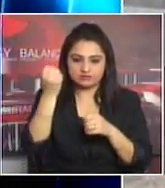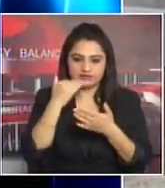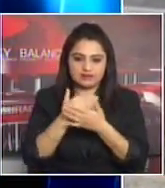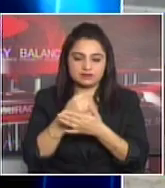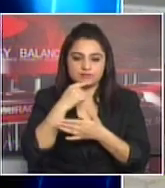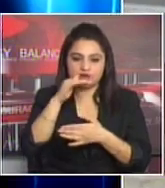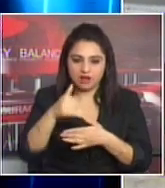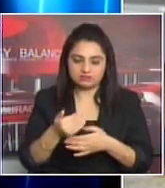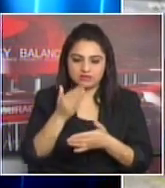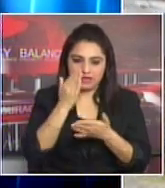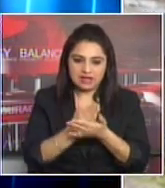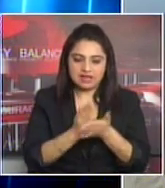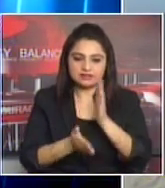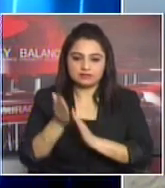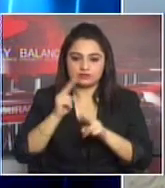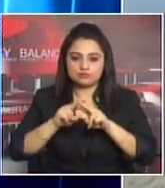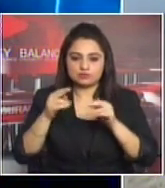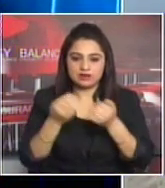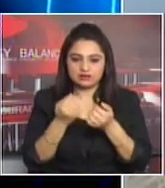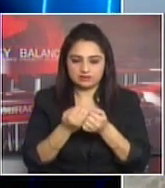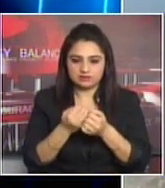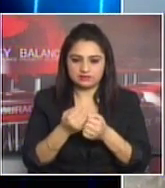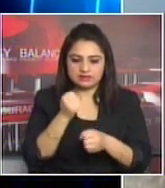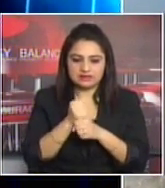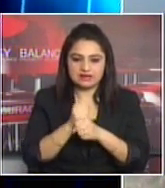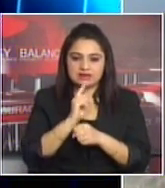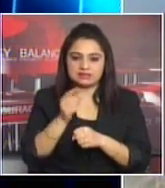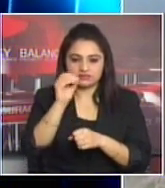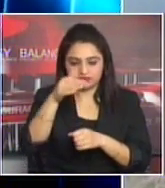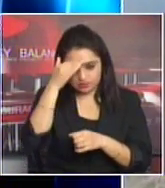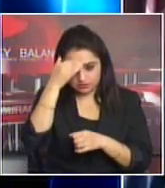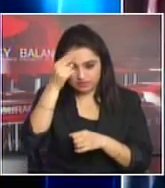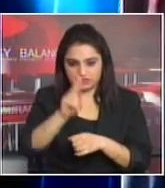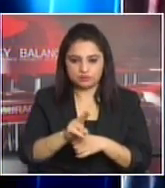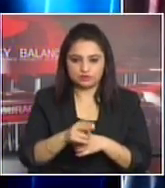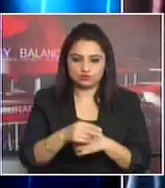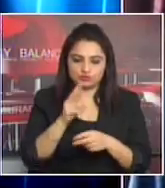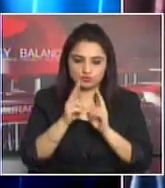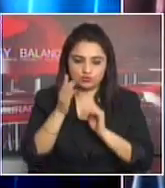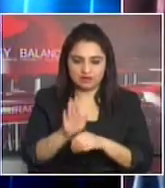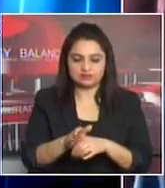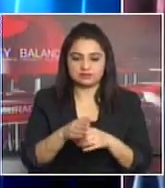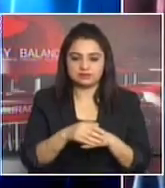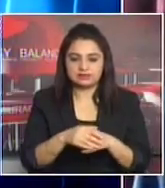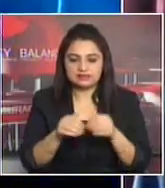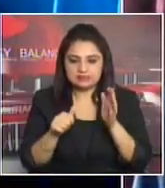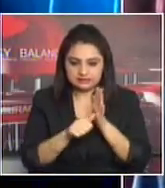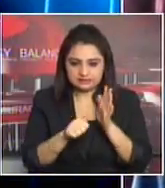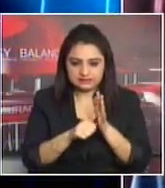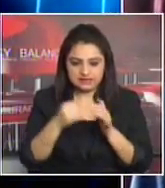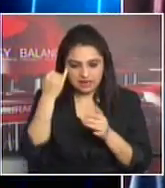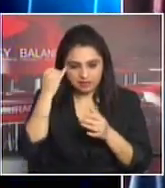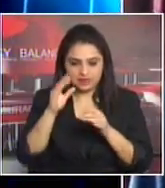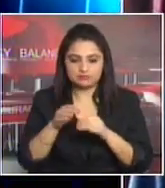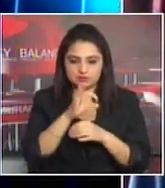नआउँदा अधुरा योजना सम्पन्न गर्न कार्यादेश दिन समस्या भएको प्रतिक्रिया छ। जिल्ला प्राविधिक कार्यालयका इन्जिनियर